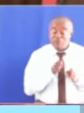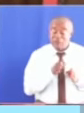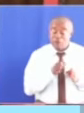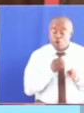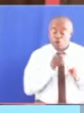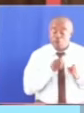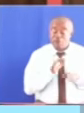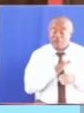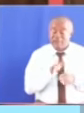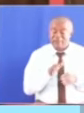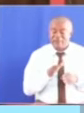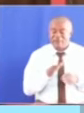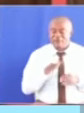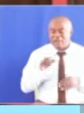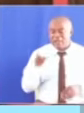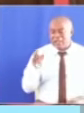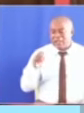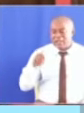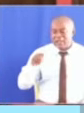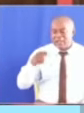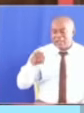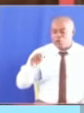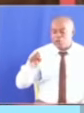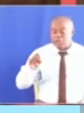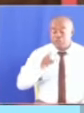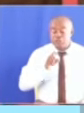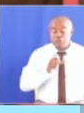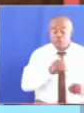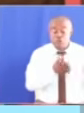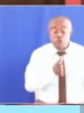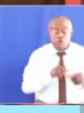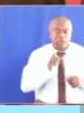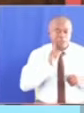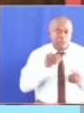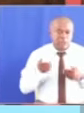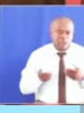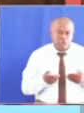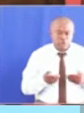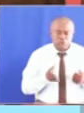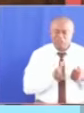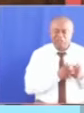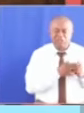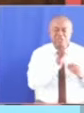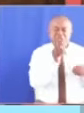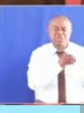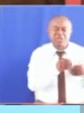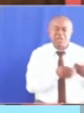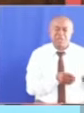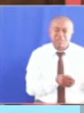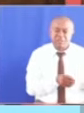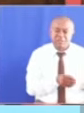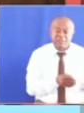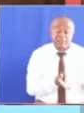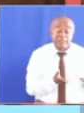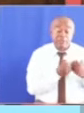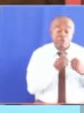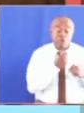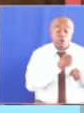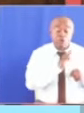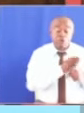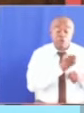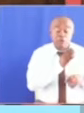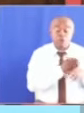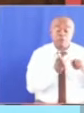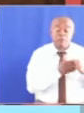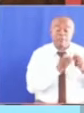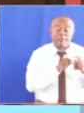Garanosi ni wodi ya mama na mtoto na iko katika hali mbaya sana ambayo zinahitaji kujengwa upya. Ni